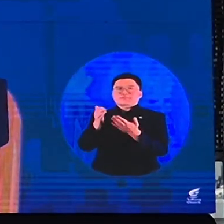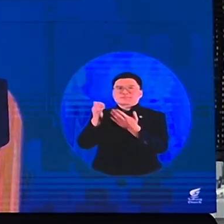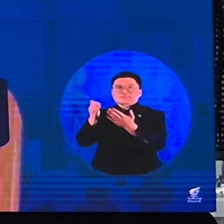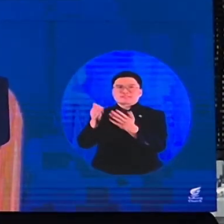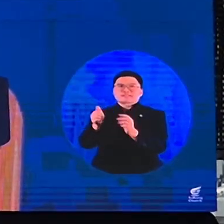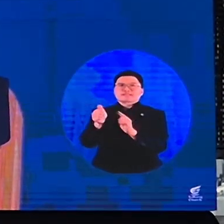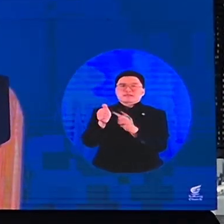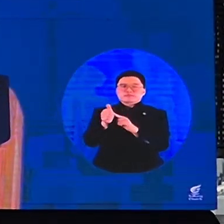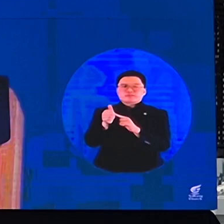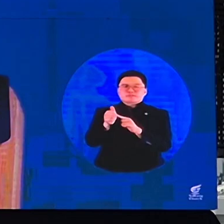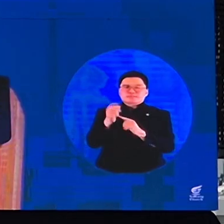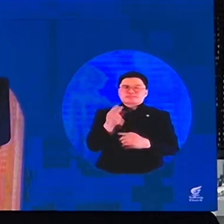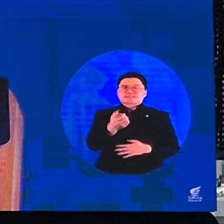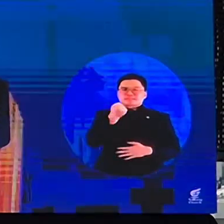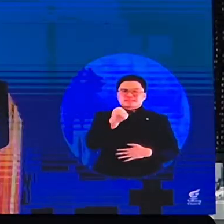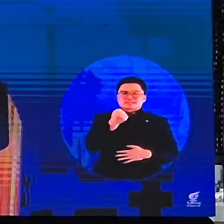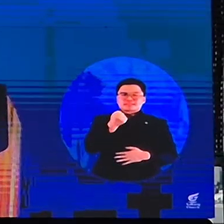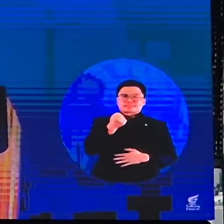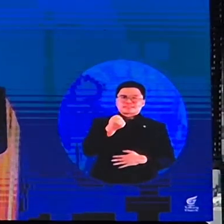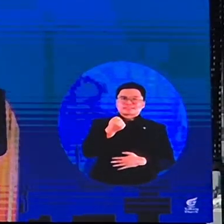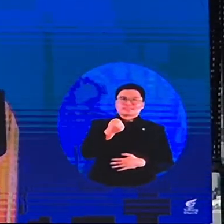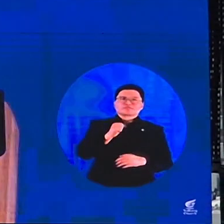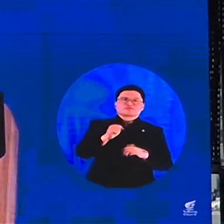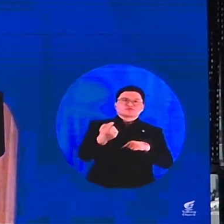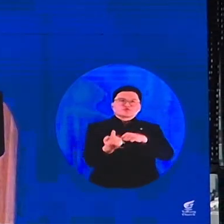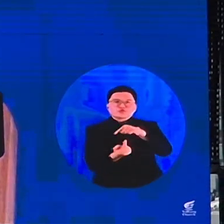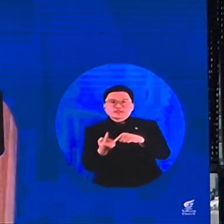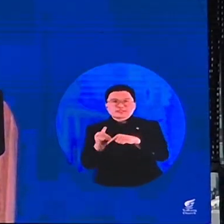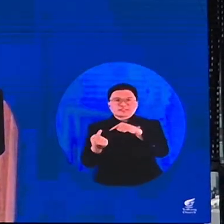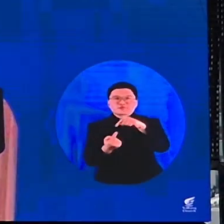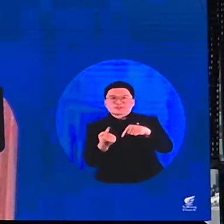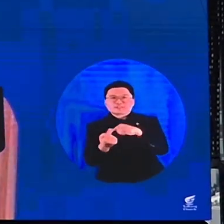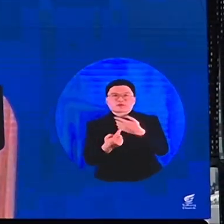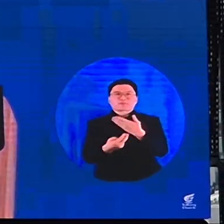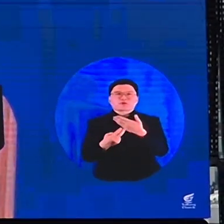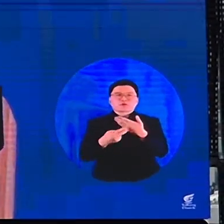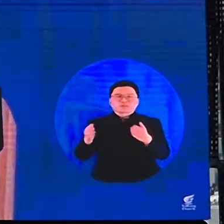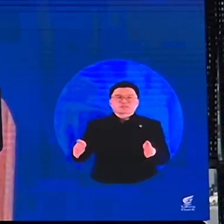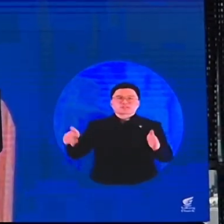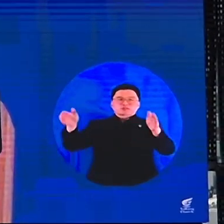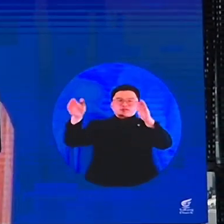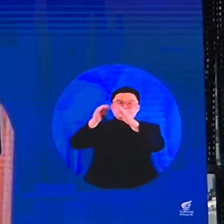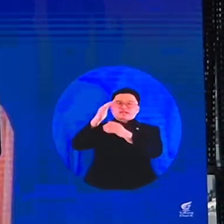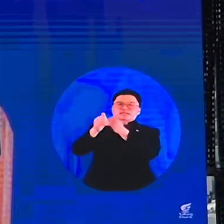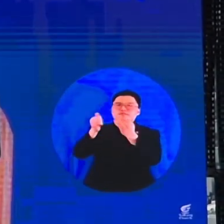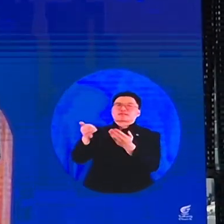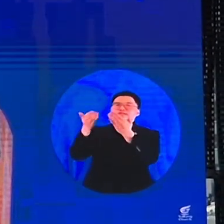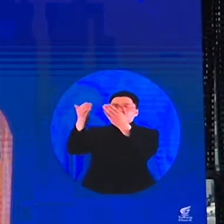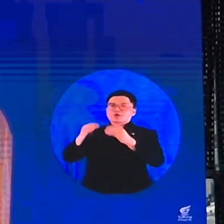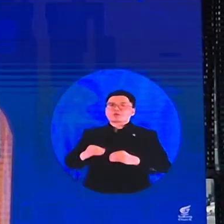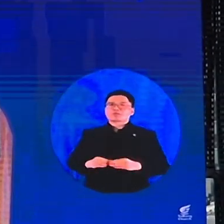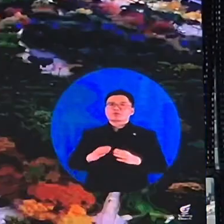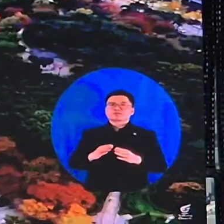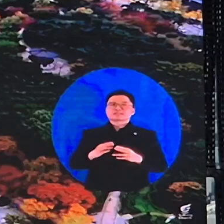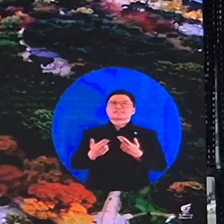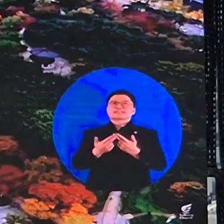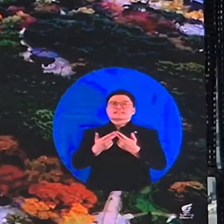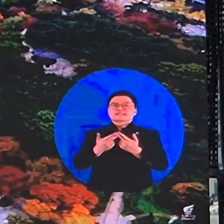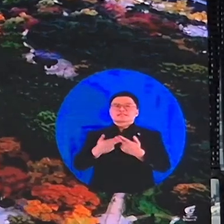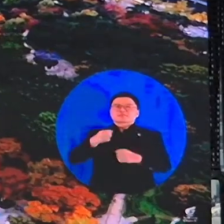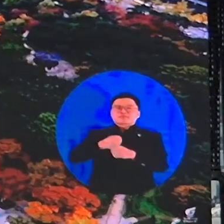운영했었던 산부인과 건물을 하나님께 드려 복지재단이 세워졌습니다. 한 생명을 살리는